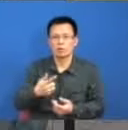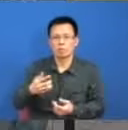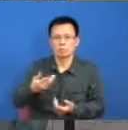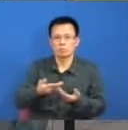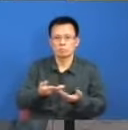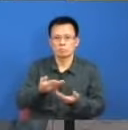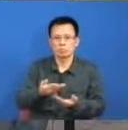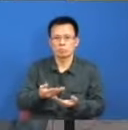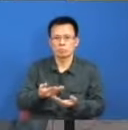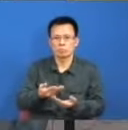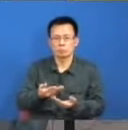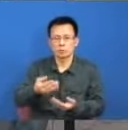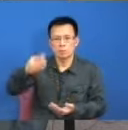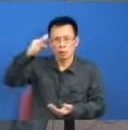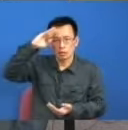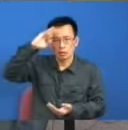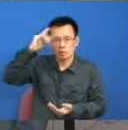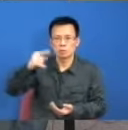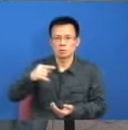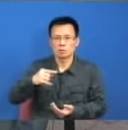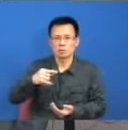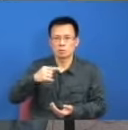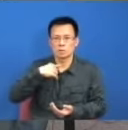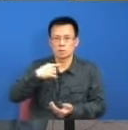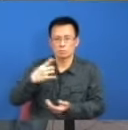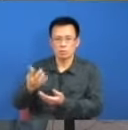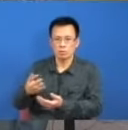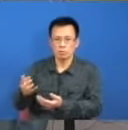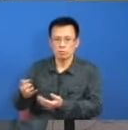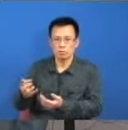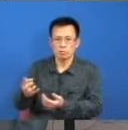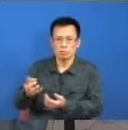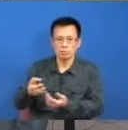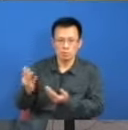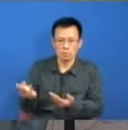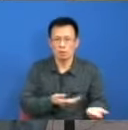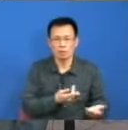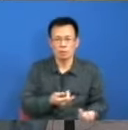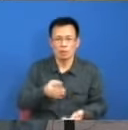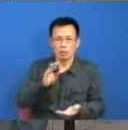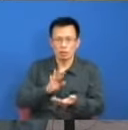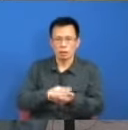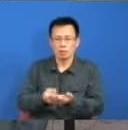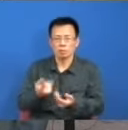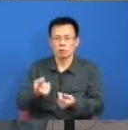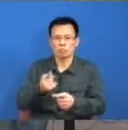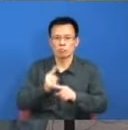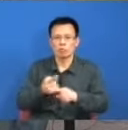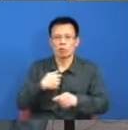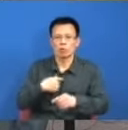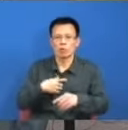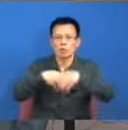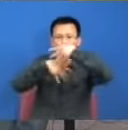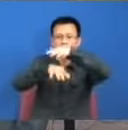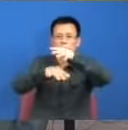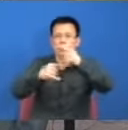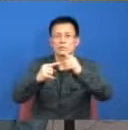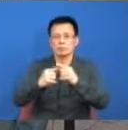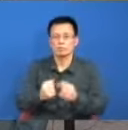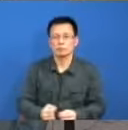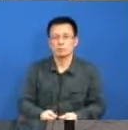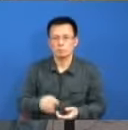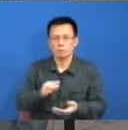我係要求咗離開，咁但係就。佢就當咗我成為一個示威者，咁就拘捕。 但當才高金